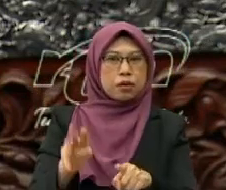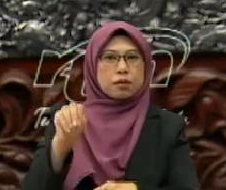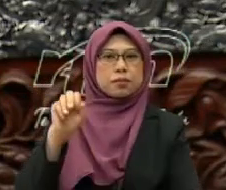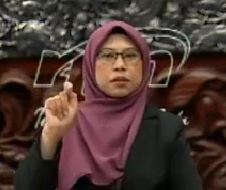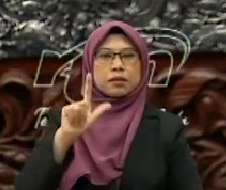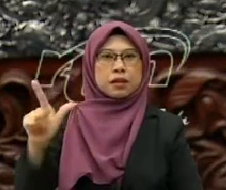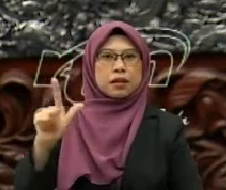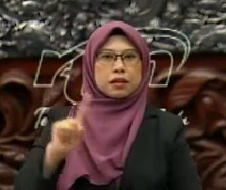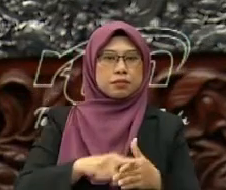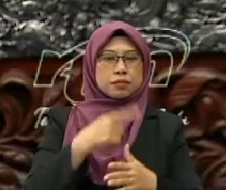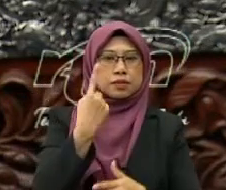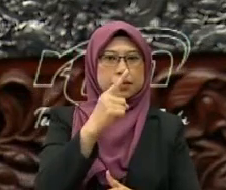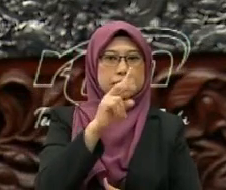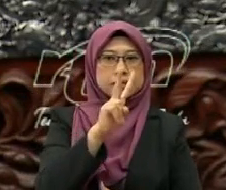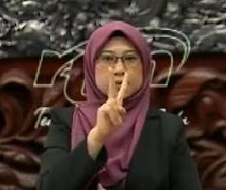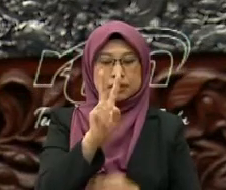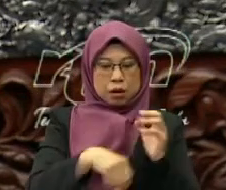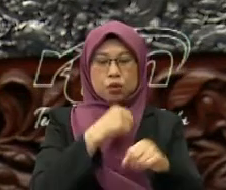timur